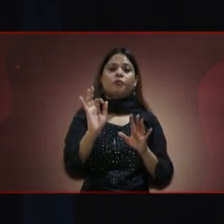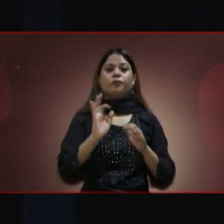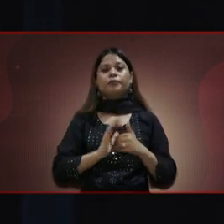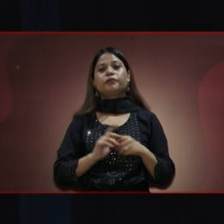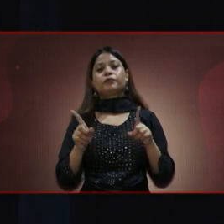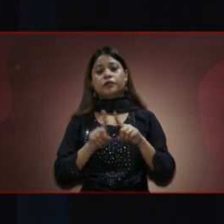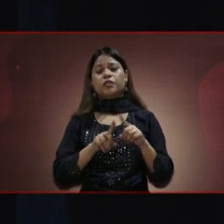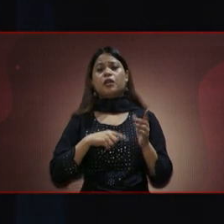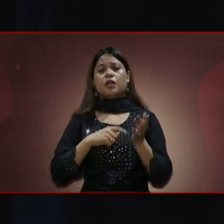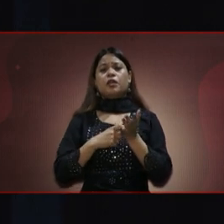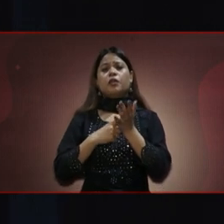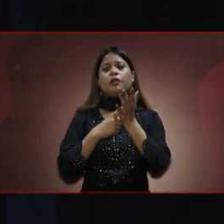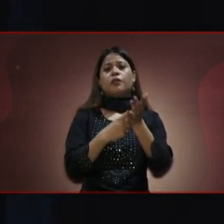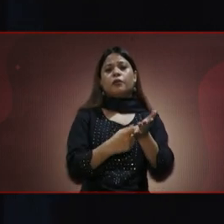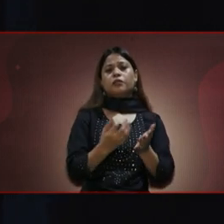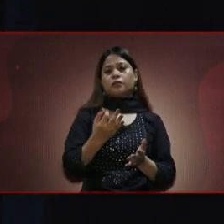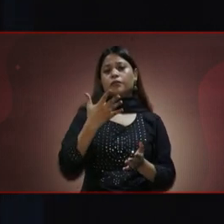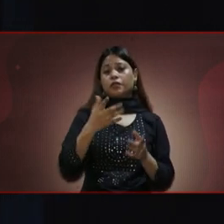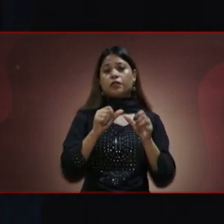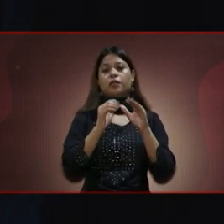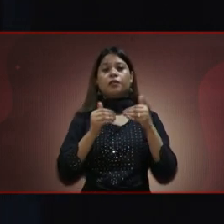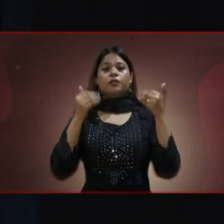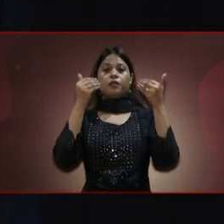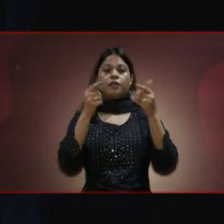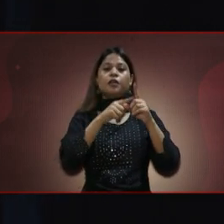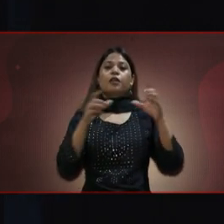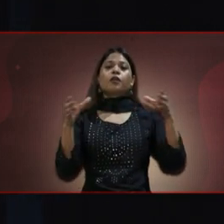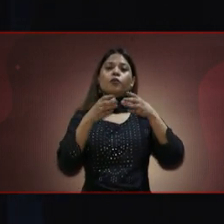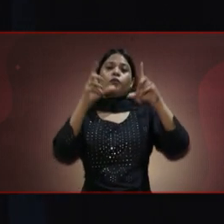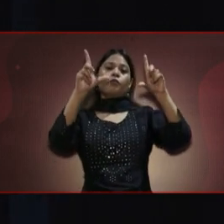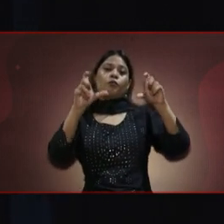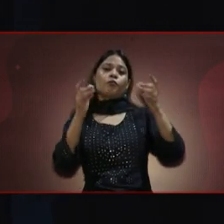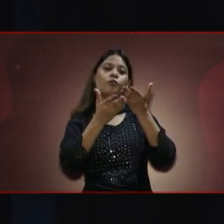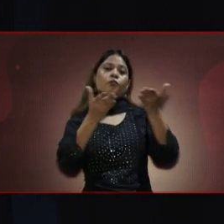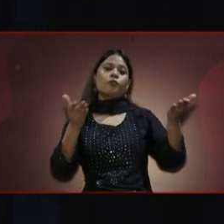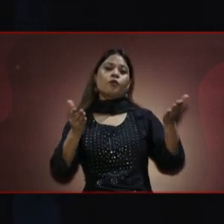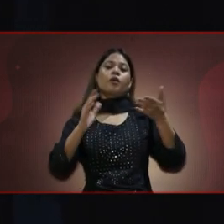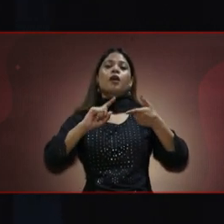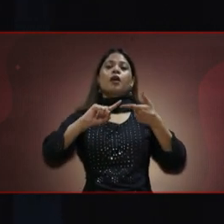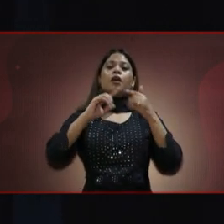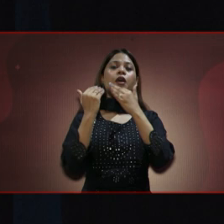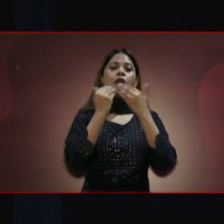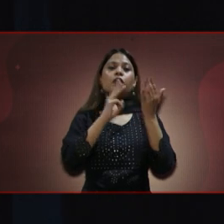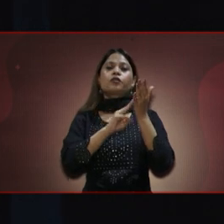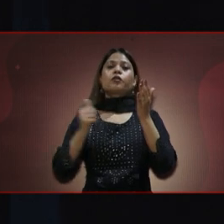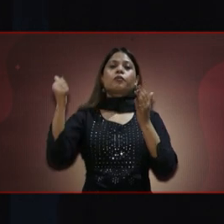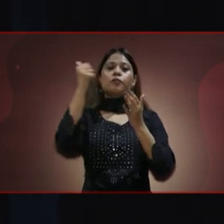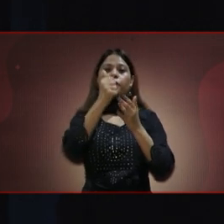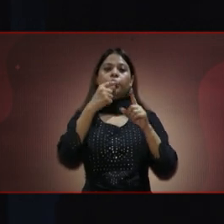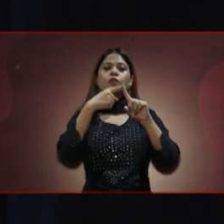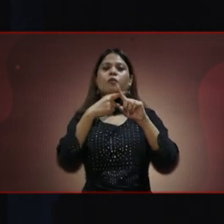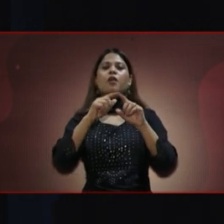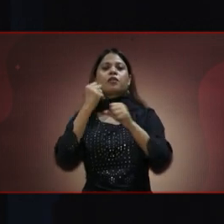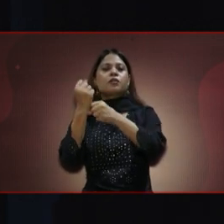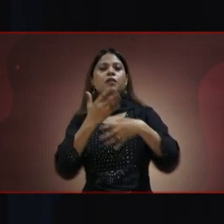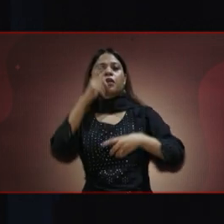special request by the team from Amazon. They would like to have a group photograph with our Honorable Minister of Education and with all the dignitaries. So